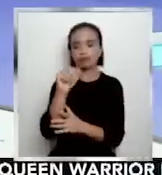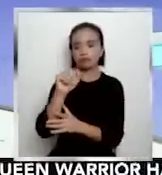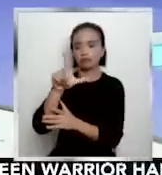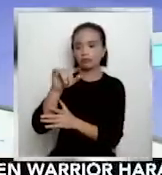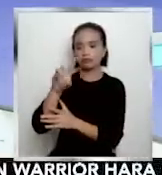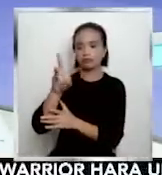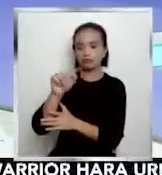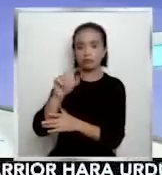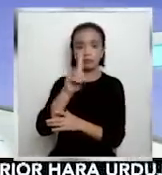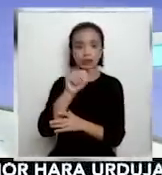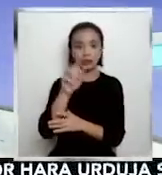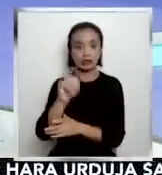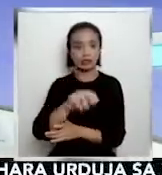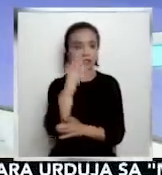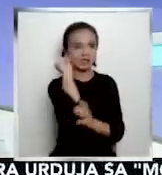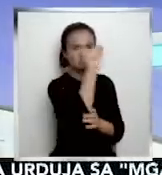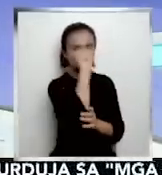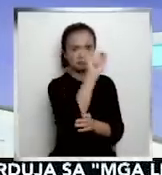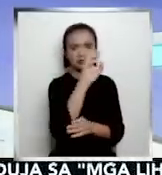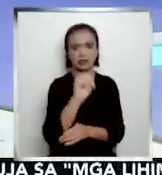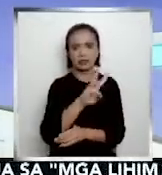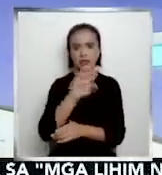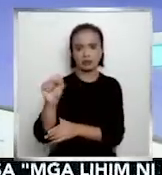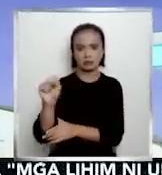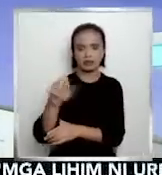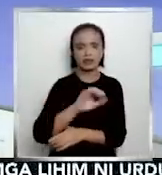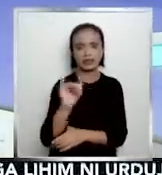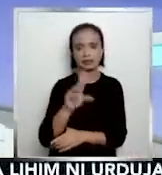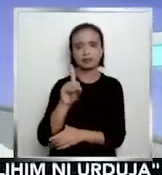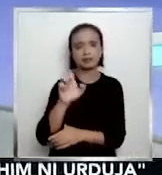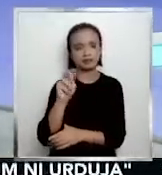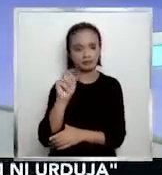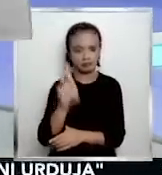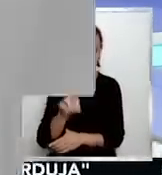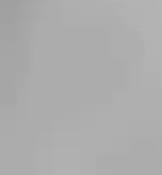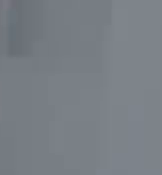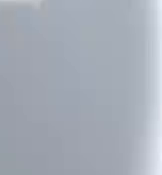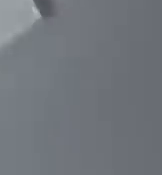ng MWSS at DNR. Tinutukan niya ni Cedric Castillo.